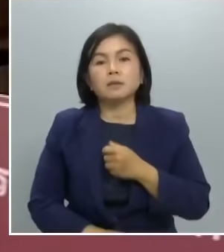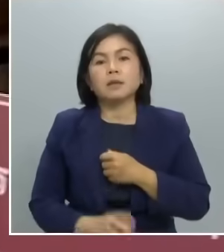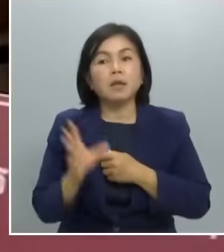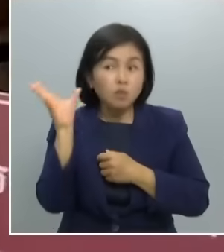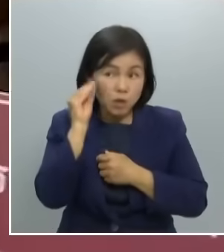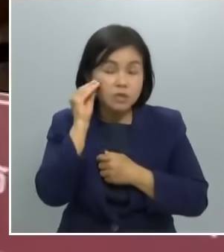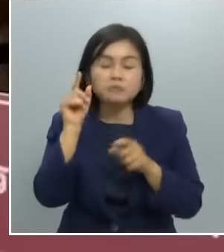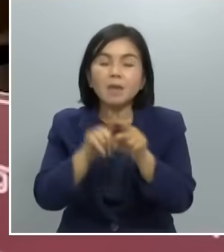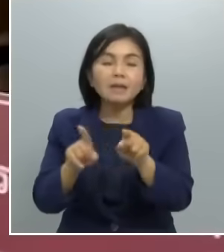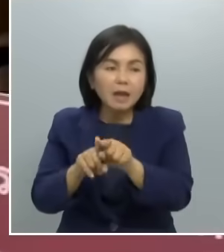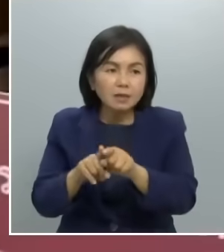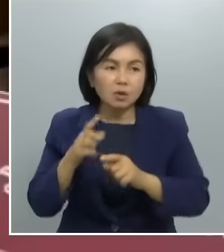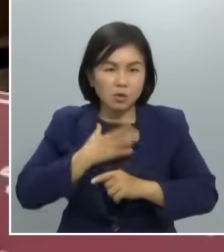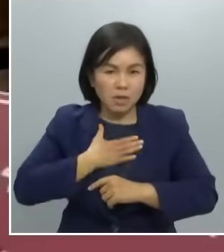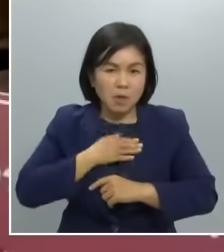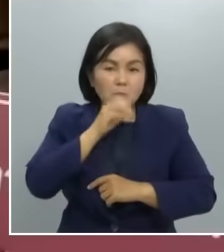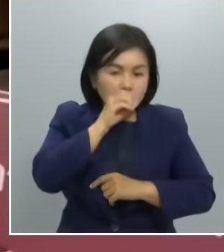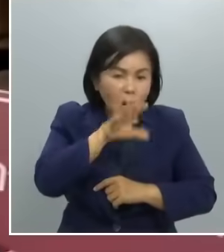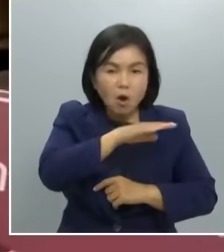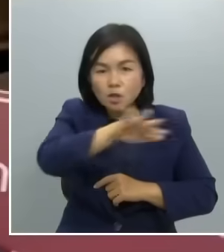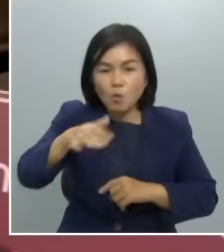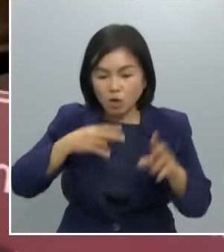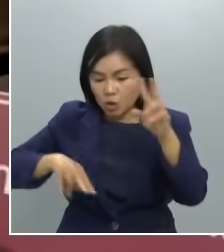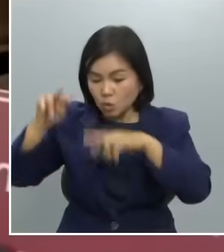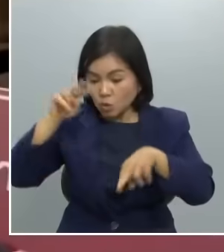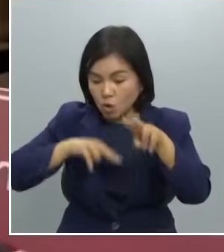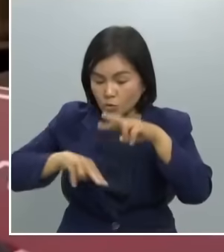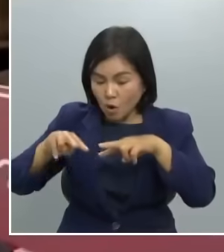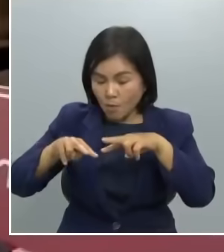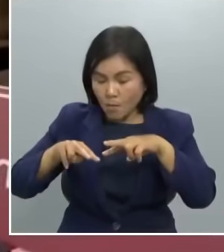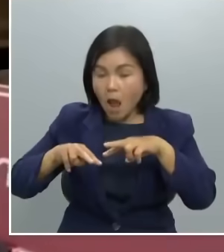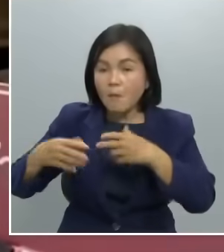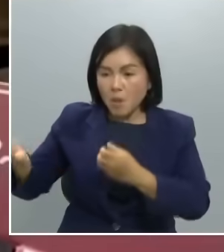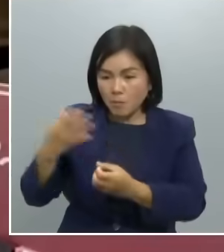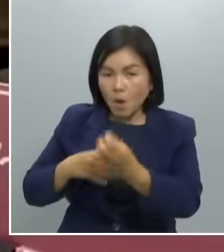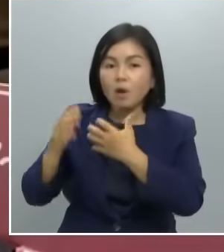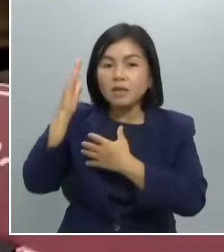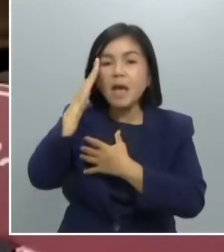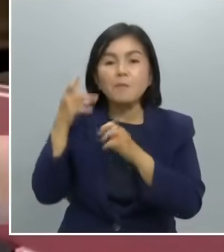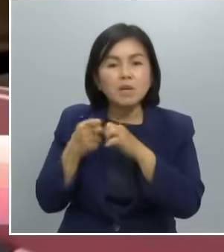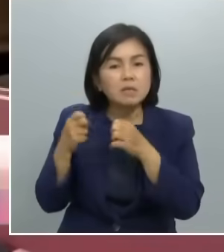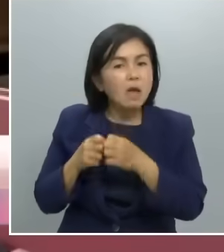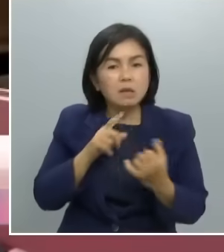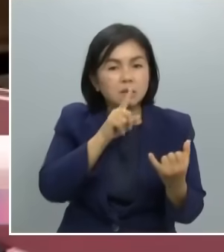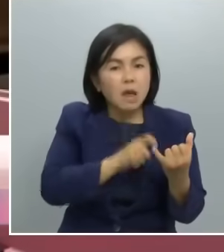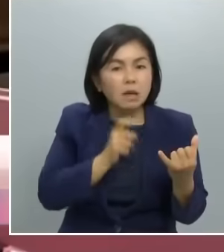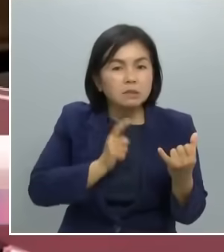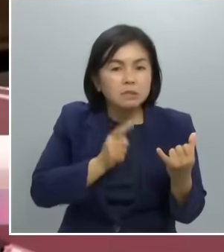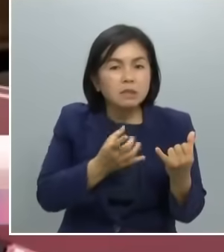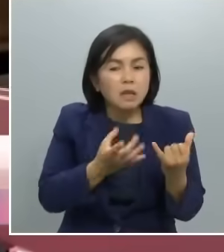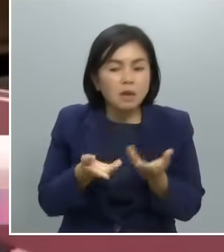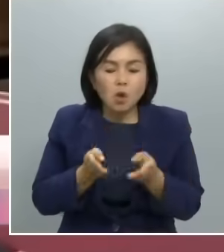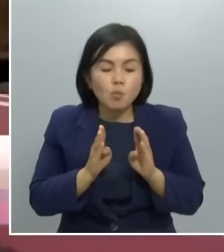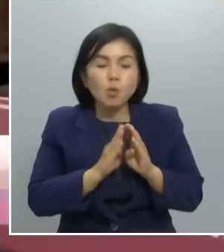แหละแล้วเนี่ยต้นพี่ก็ได้สั่งให้ทำการสืบสวนข้อที่จริงขึ้นมารายงานเอาสาเหตุจริงๆนะครับในเรื่องของครอบครัว